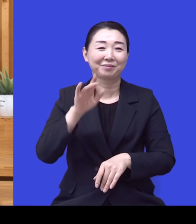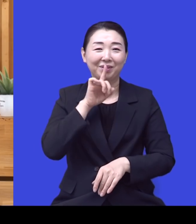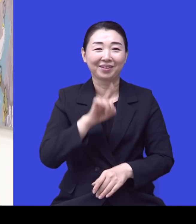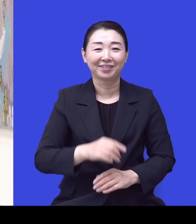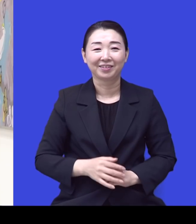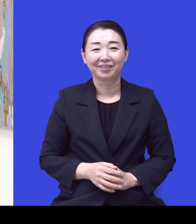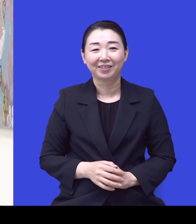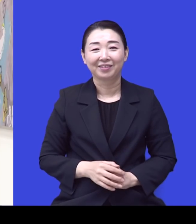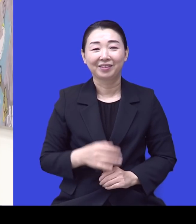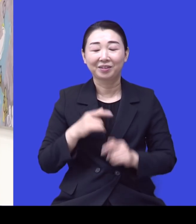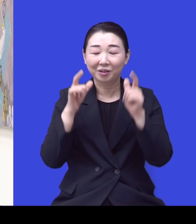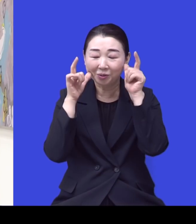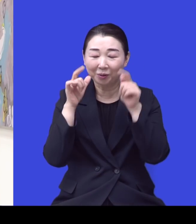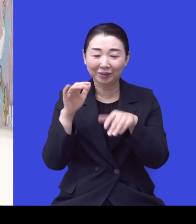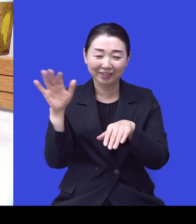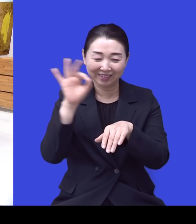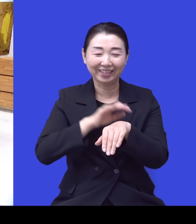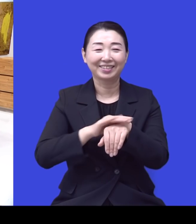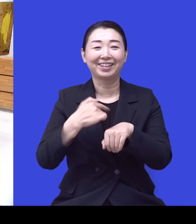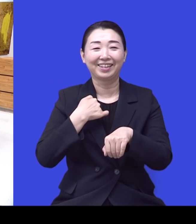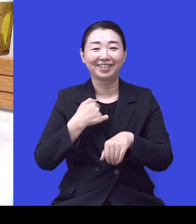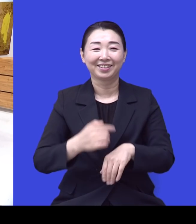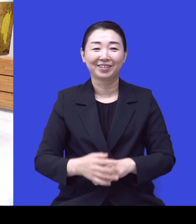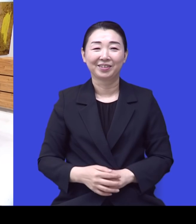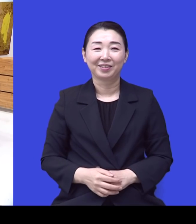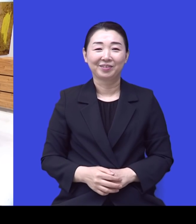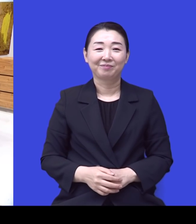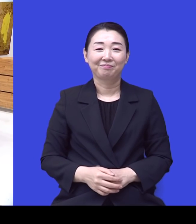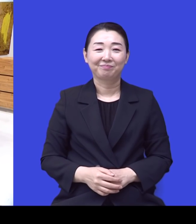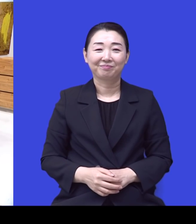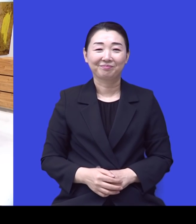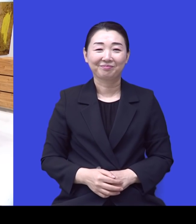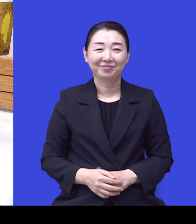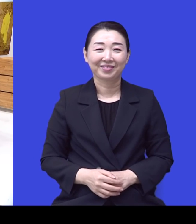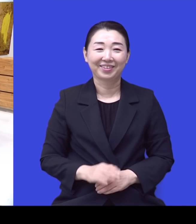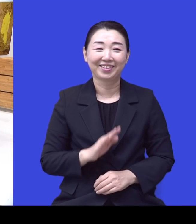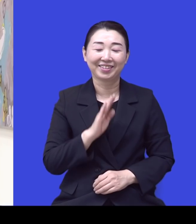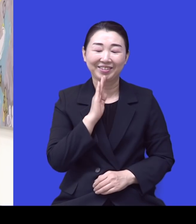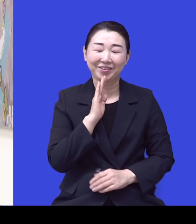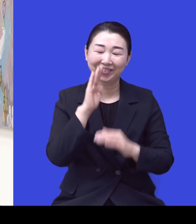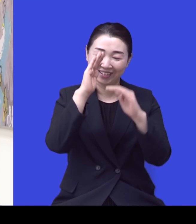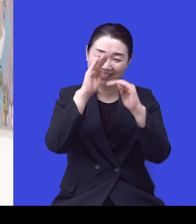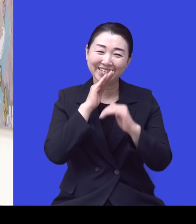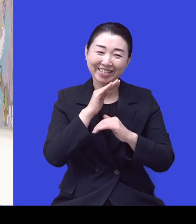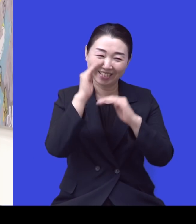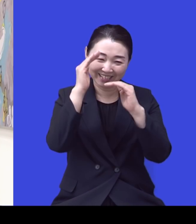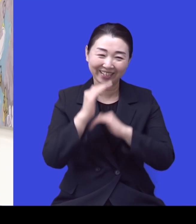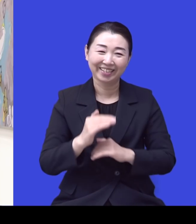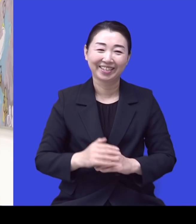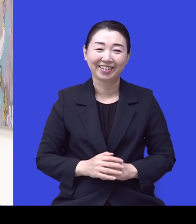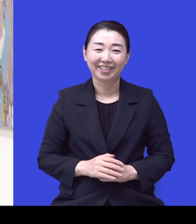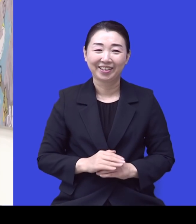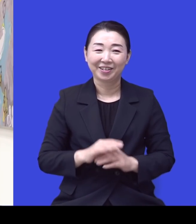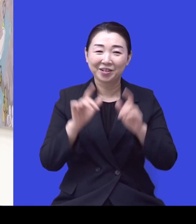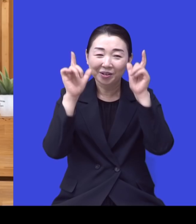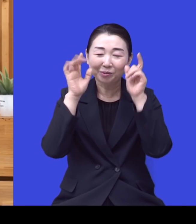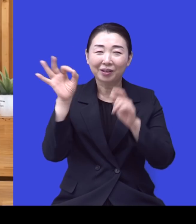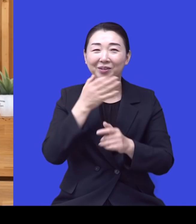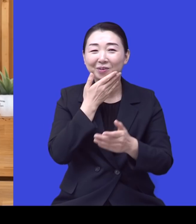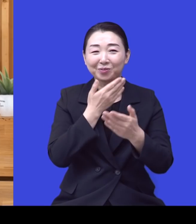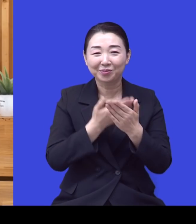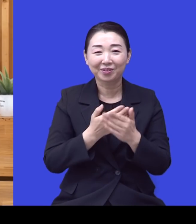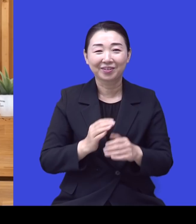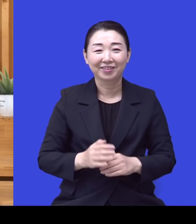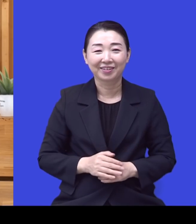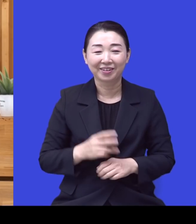제가 그때 소를 잘 찾았거든요. 그 동네에서 너무 리얼하네요, 진짜. 소 찾는 게 제일 중요하거든요. 송아지하고.